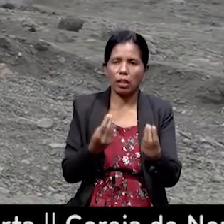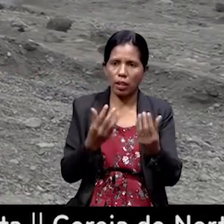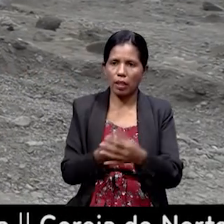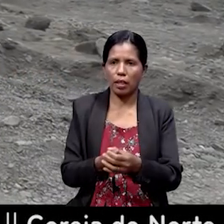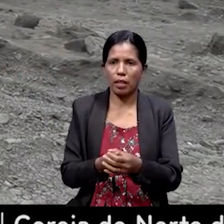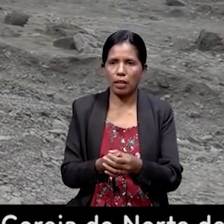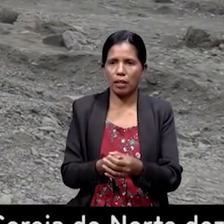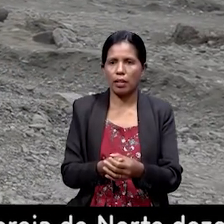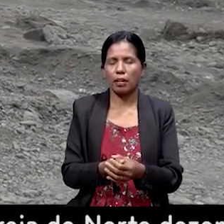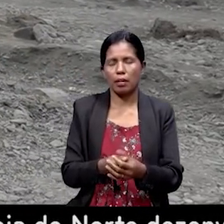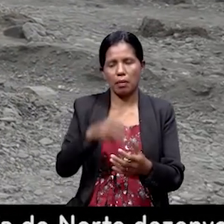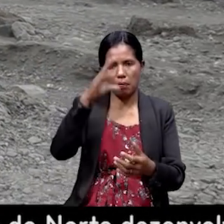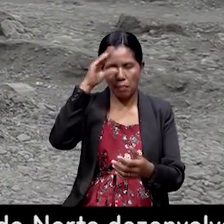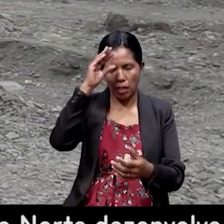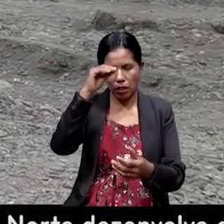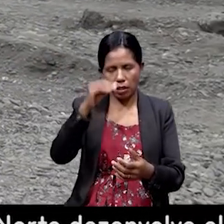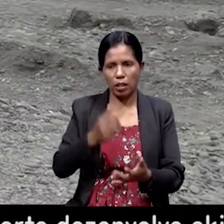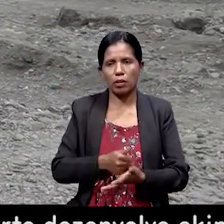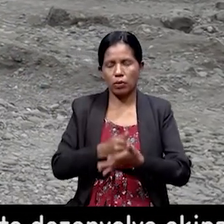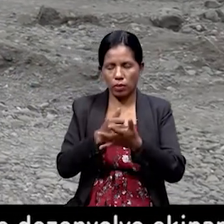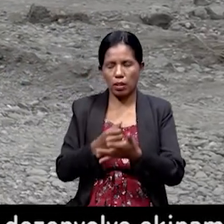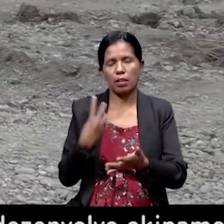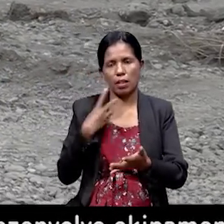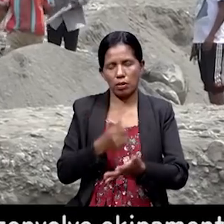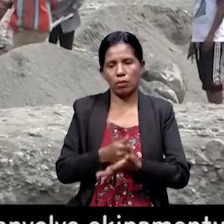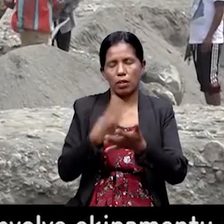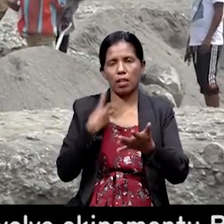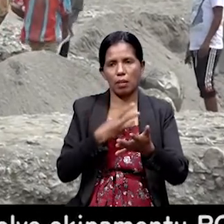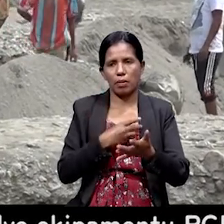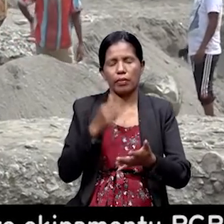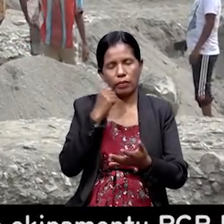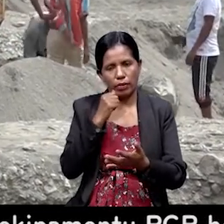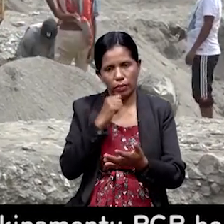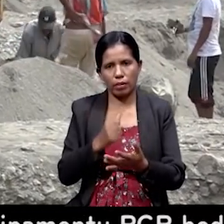tulah sirne yang kereta mami tulah sirne sir mai bantu tulah ami firik faluk sir